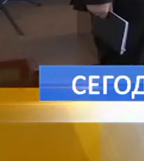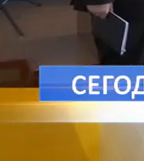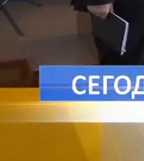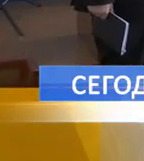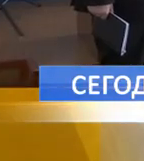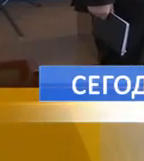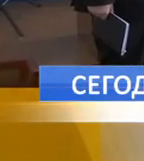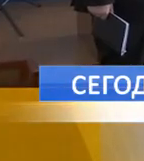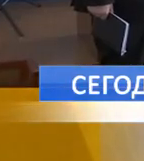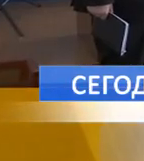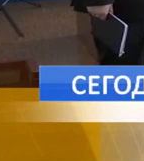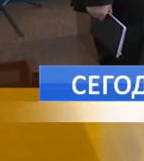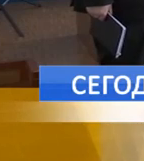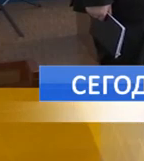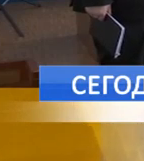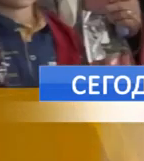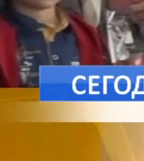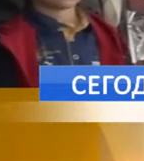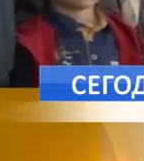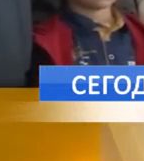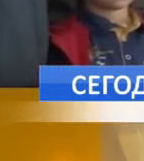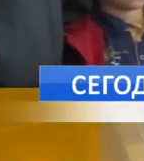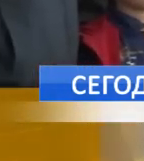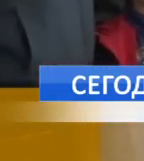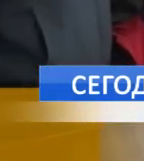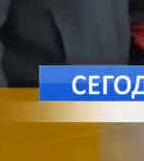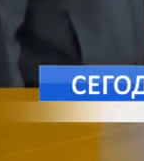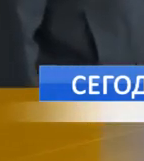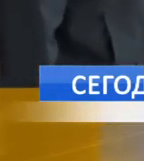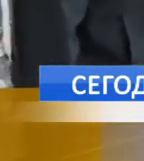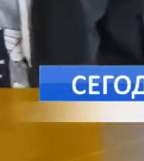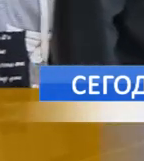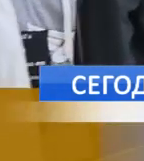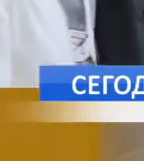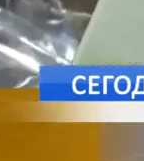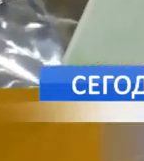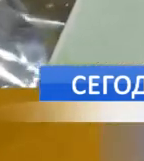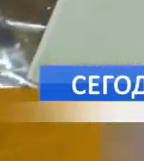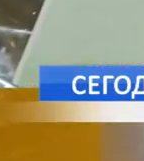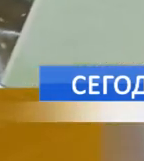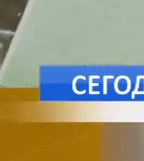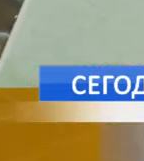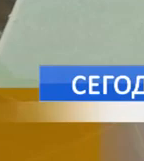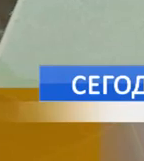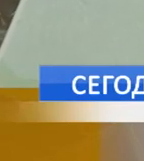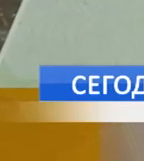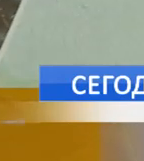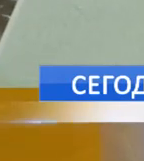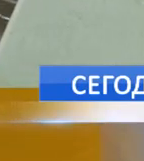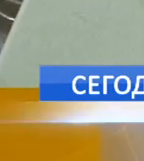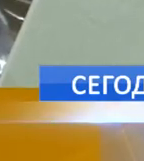Спустя почти 75 лет награда нашла героя. Удостоверение ордена Красной Звезды, который был представлен уроженец Аксуского